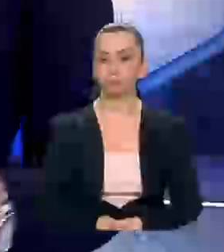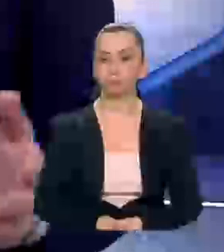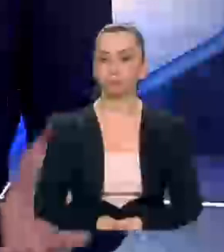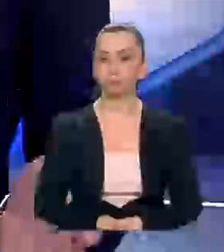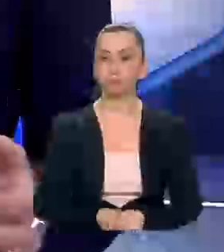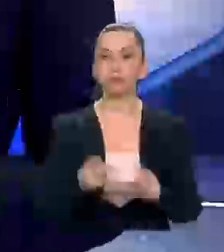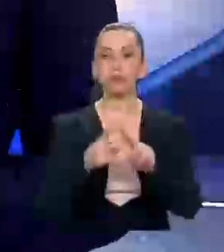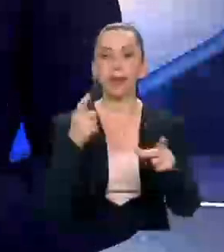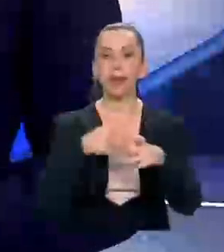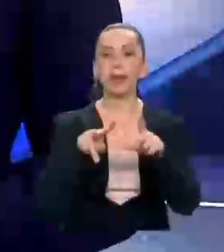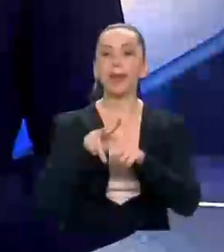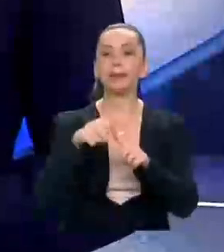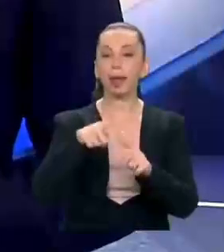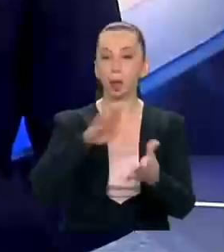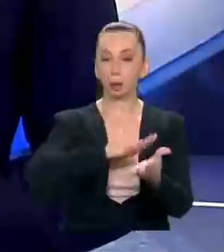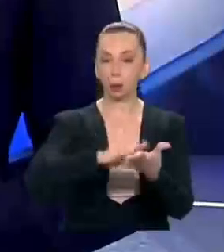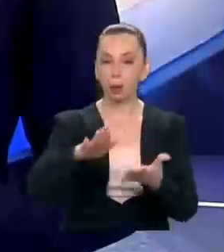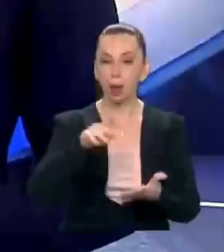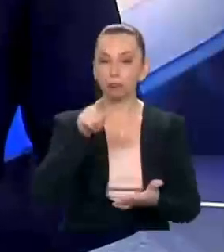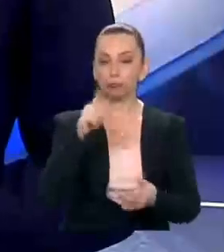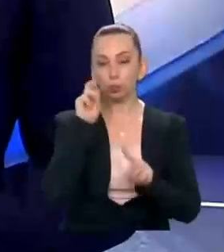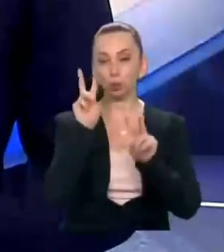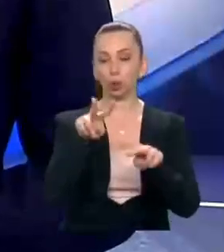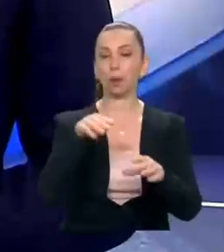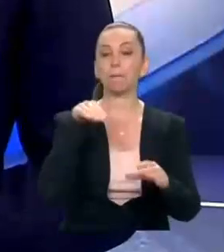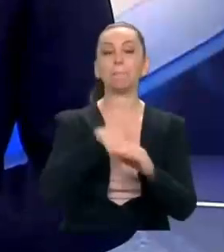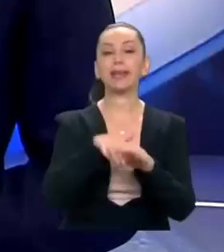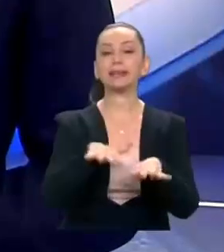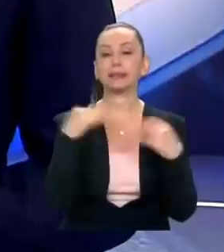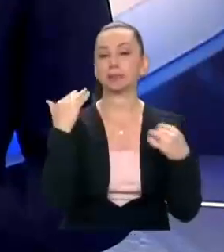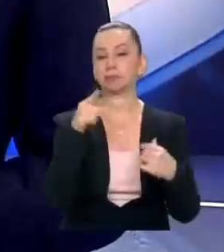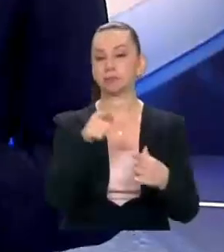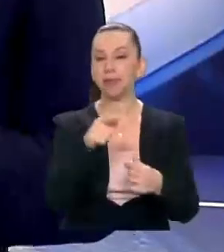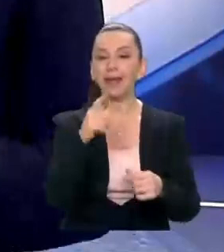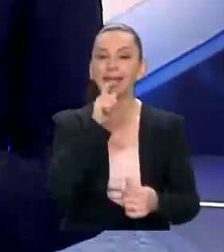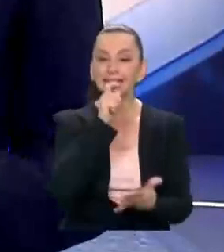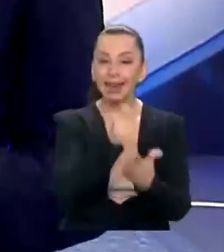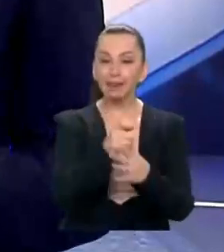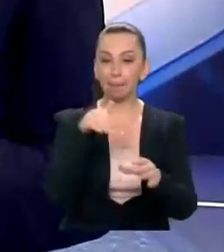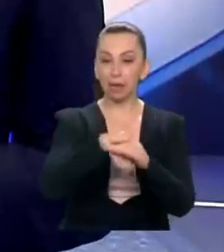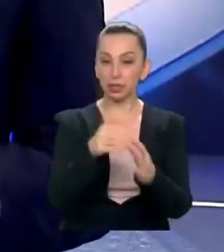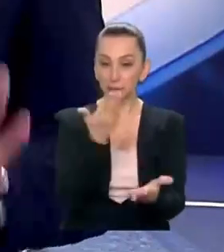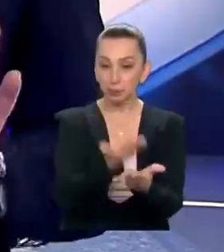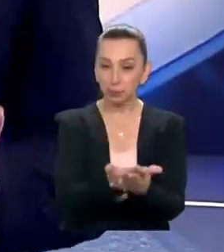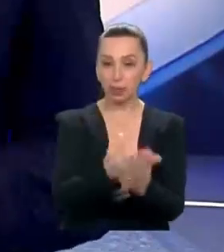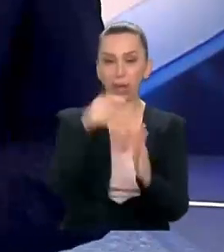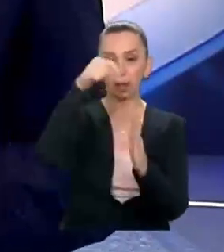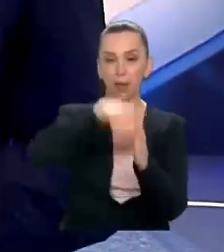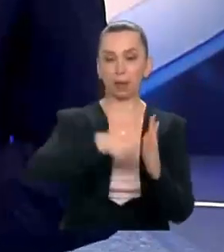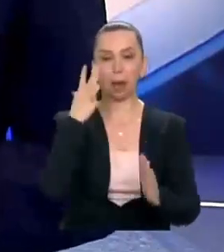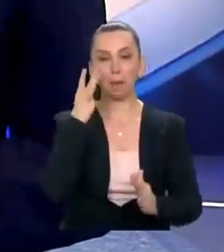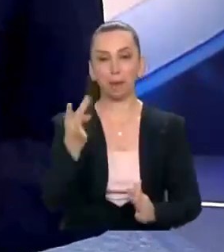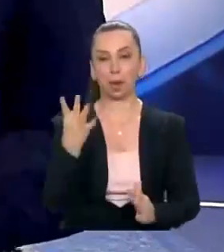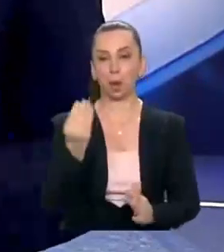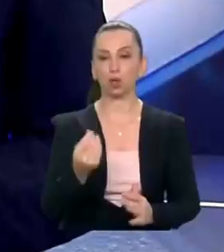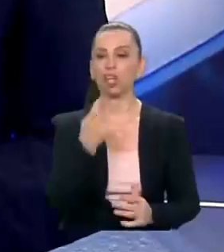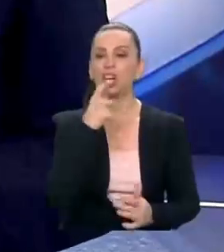şimdi sırada EYT düzenlemesi var onun için de gözler Maide çevrilmiş durumda teklif meclise geldikten sonra detayların netleşecek